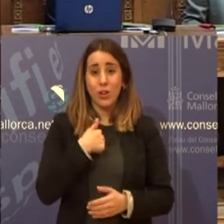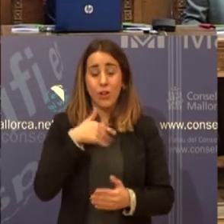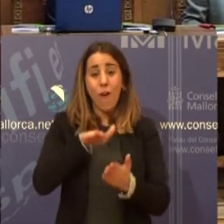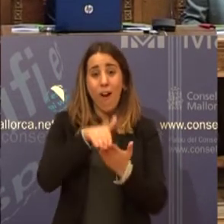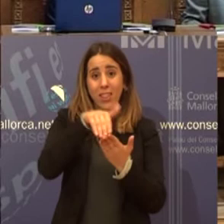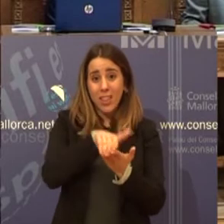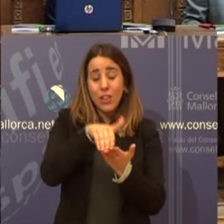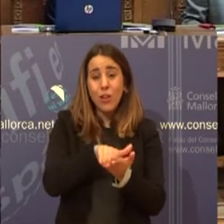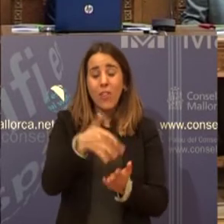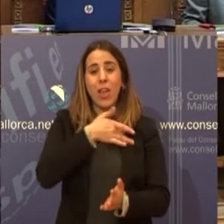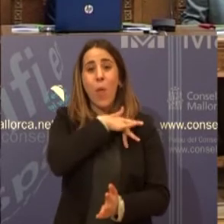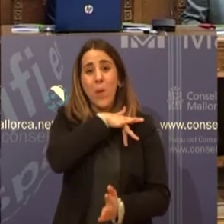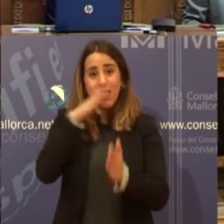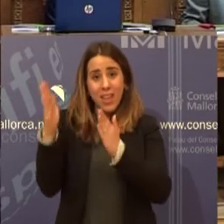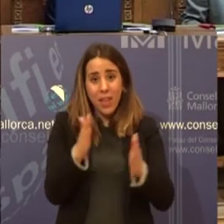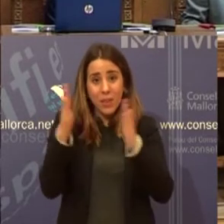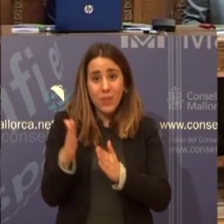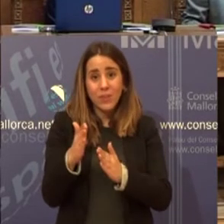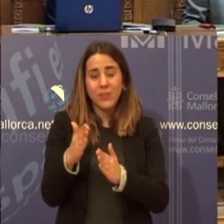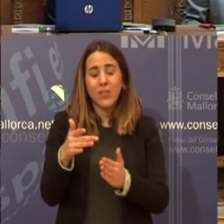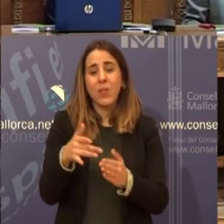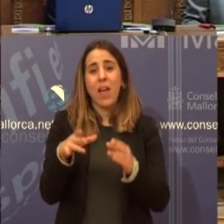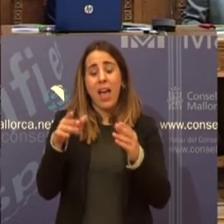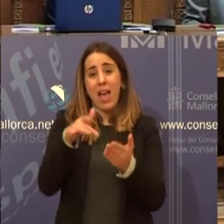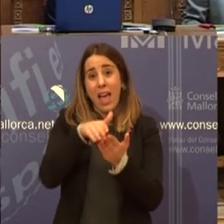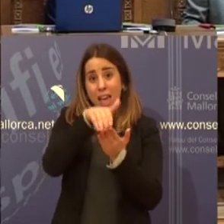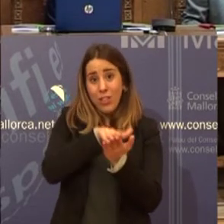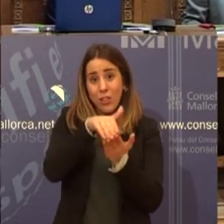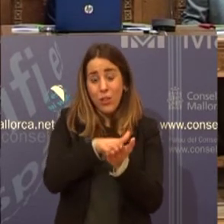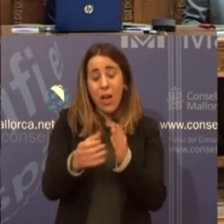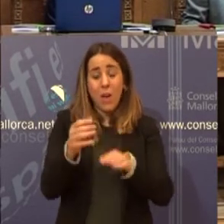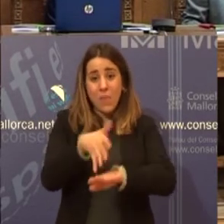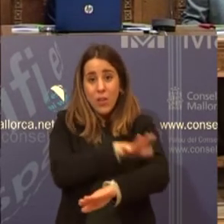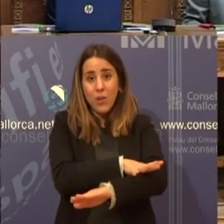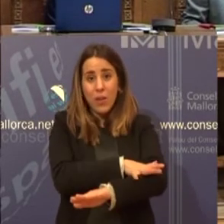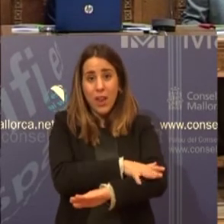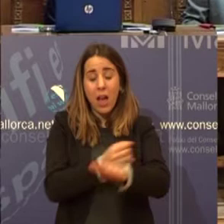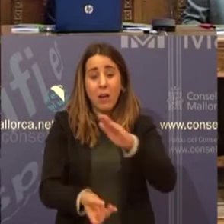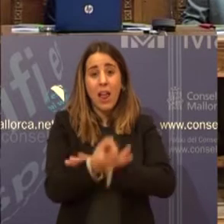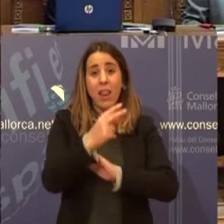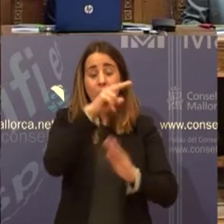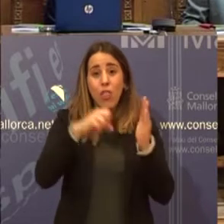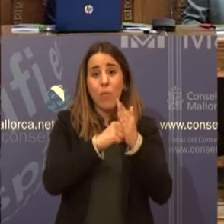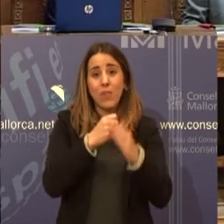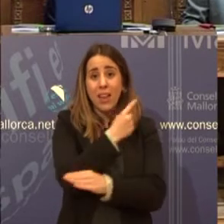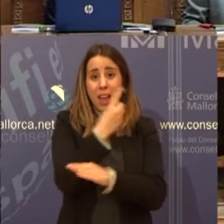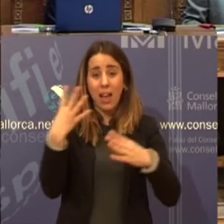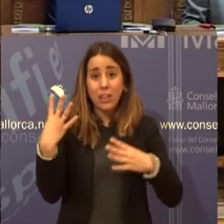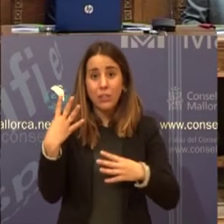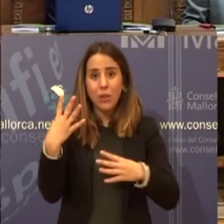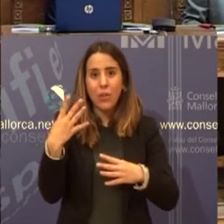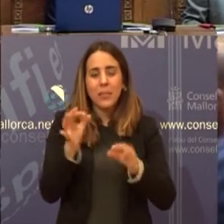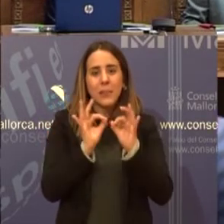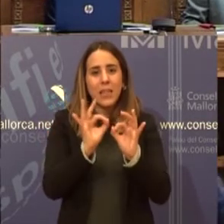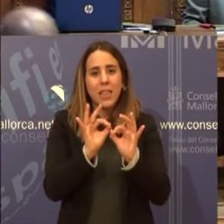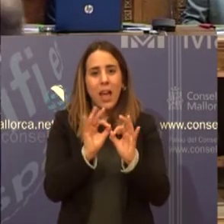Jo soc l'editora de Romàntica Edicions, és una editorial mallorquina que va néixer en el 2014 i estem especialitzats en